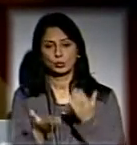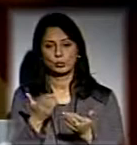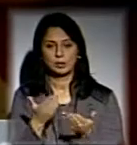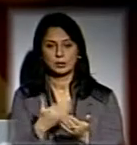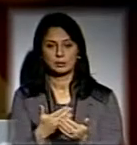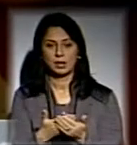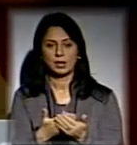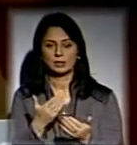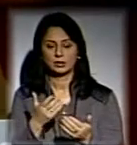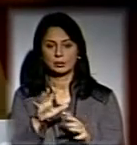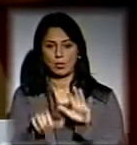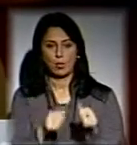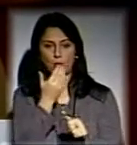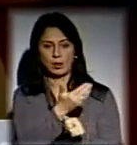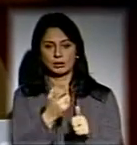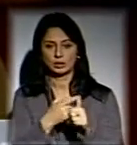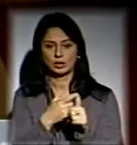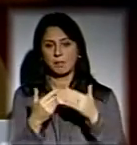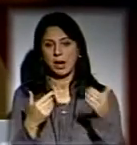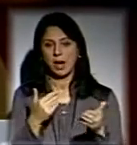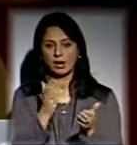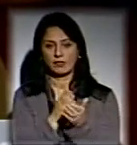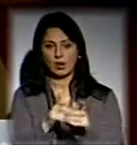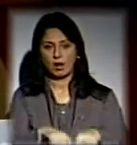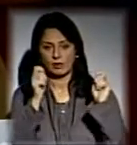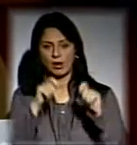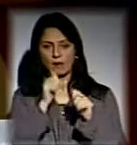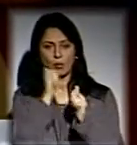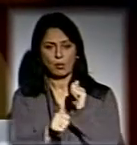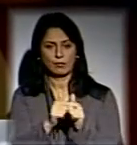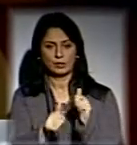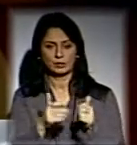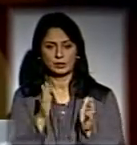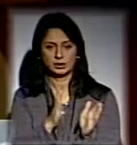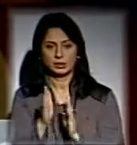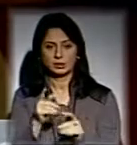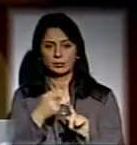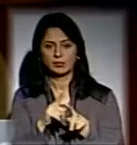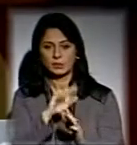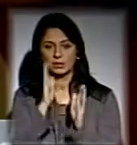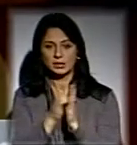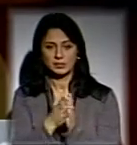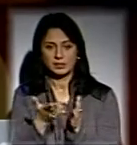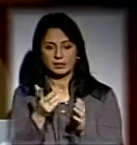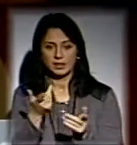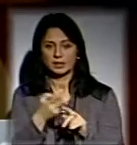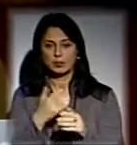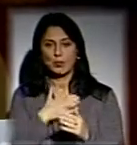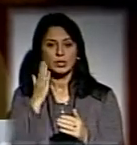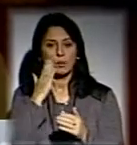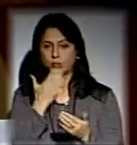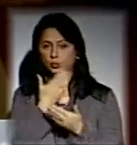ვთქვათ, ოკუპანტთან და დაუშვათ იმ ხარესთან, რომლებიც არ გვევს წესოვანო ერთო მთლიანობის საკითხებზე, სამართლის საკითხებზეც